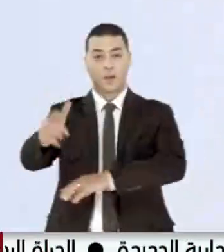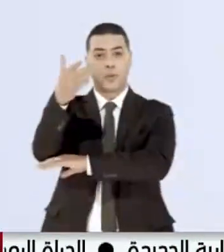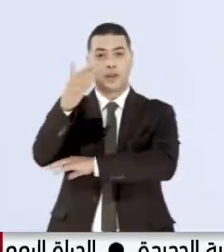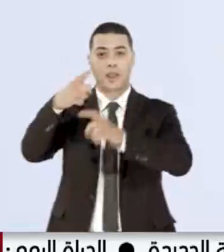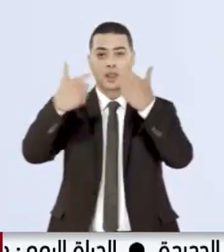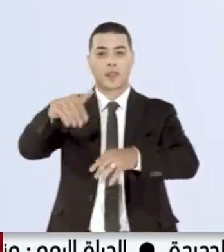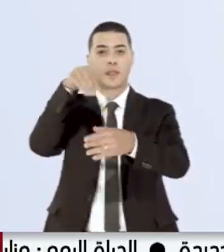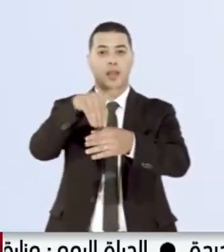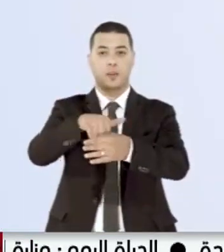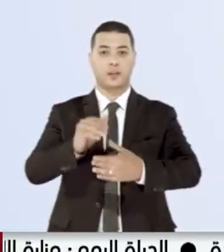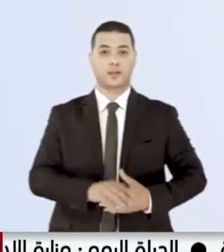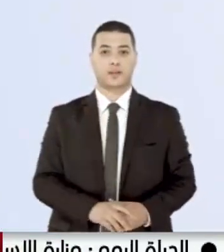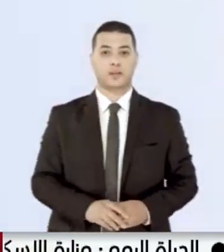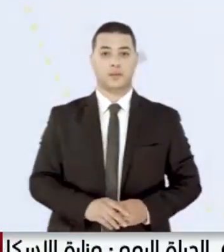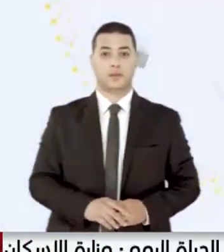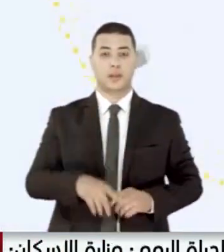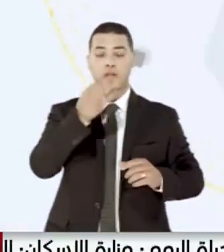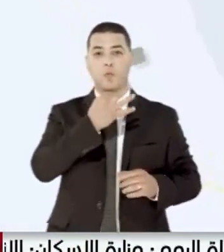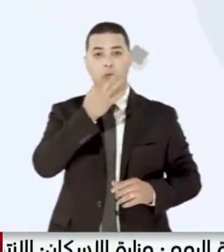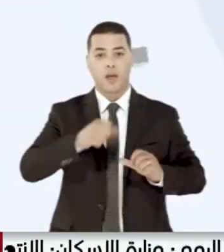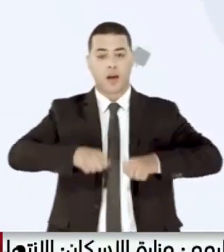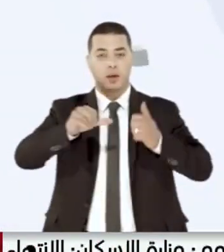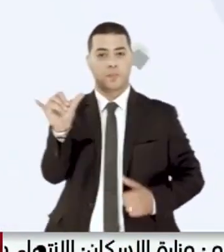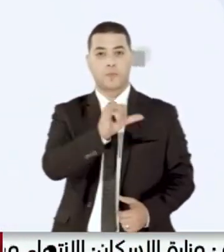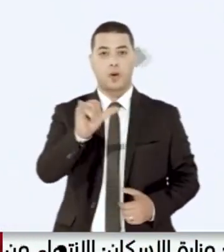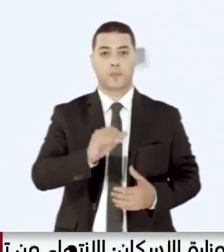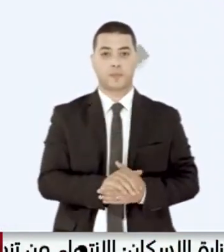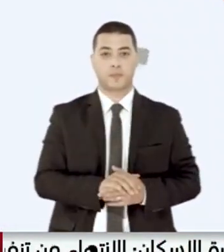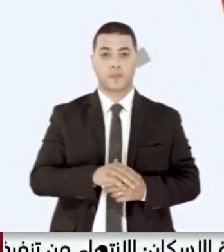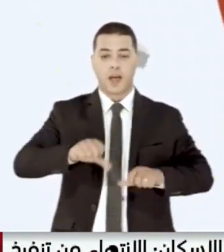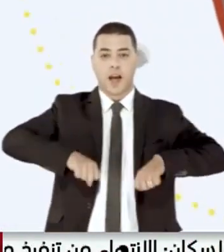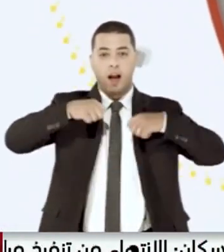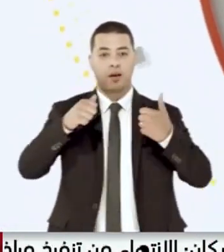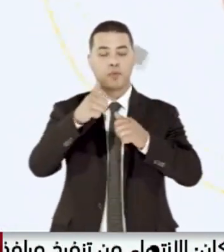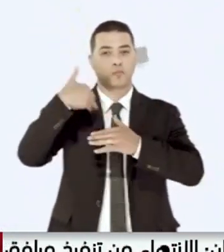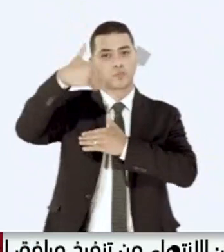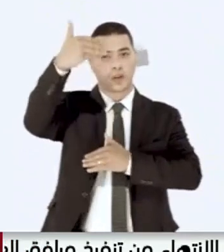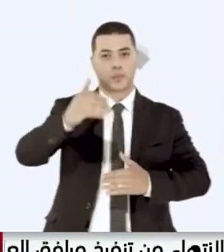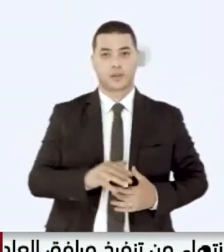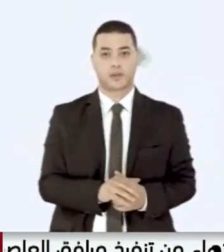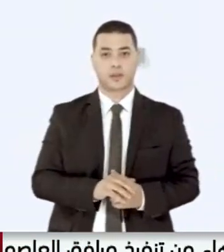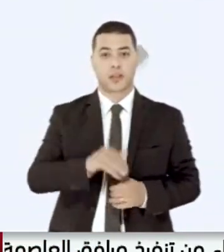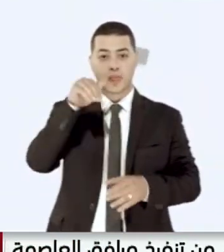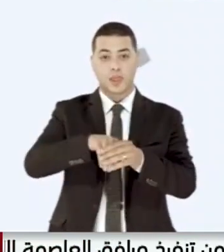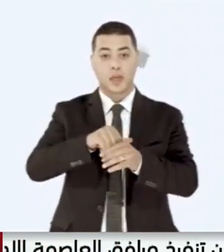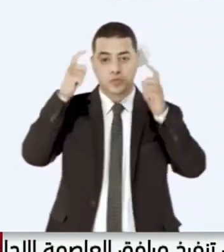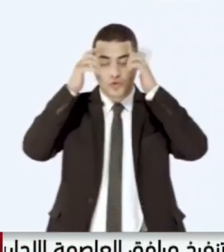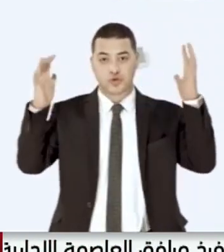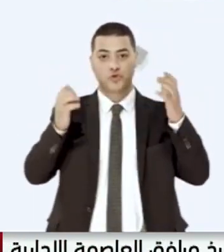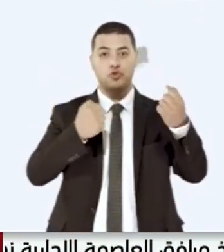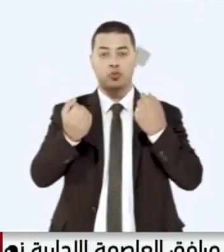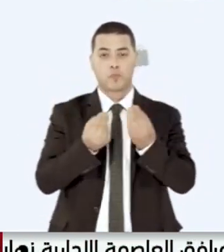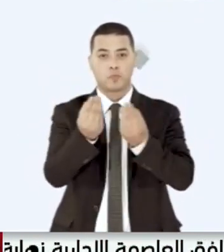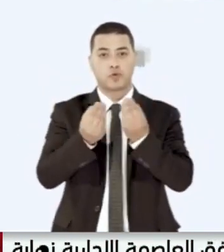الهيئة الوطنية للانتخابات. أيام قليلة بتفصلنا عن مرحلة مهمة في الحياة النيابية المصرية، وهي انتخابات مجلس